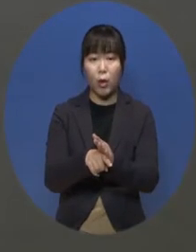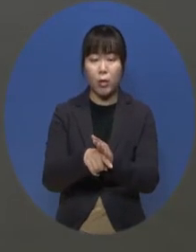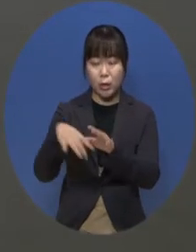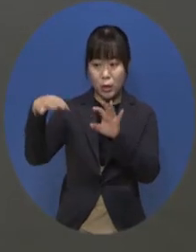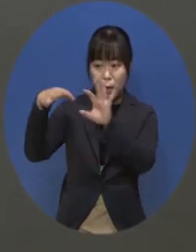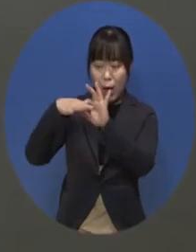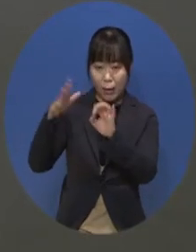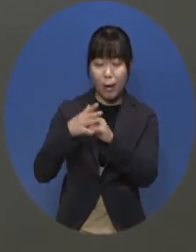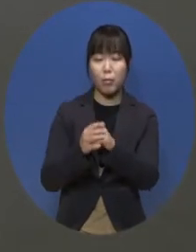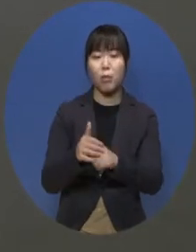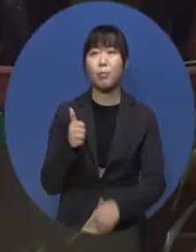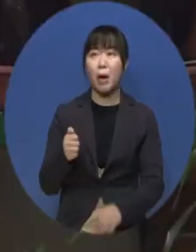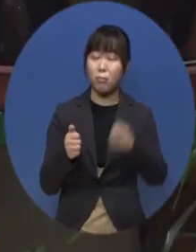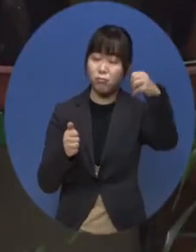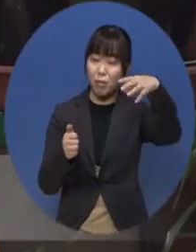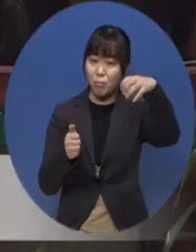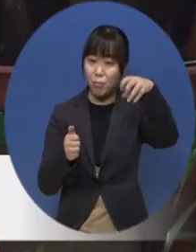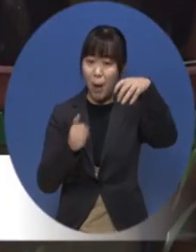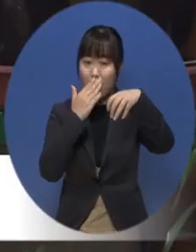설치하고 있습니다.